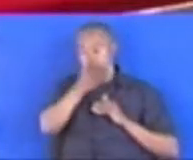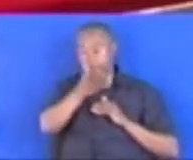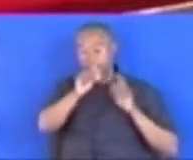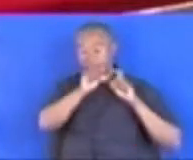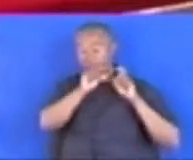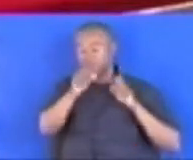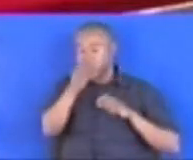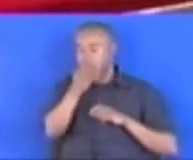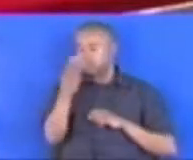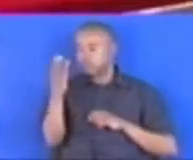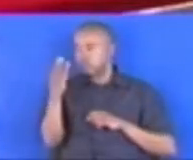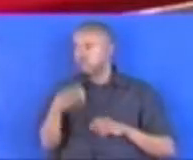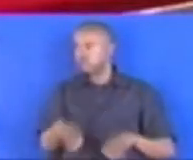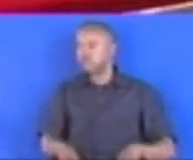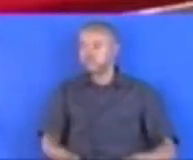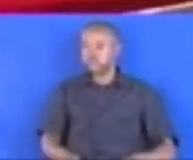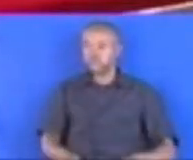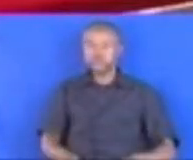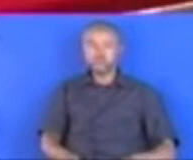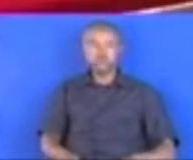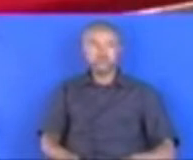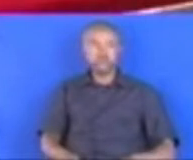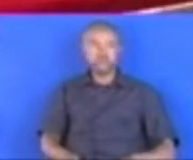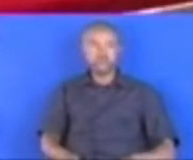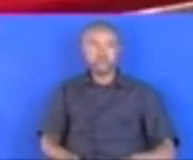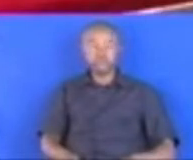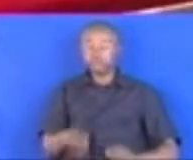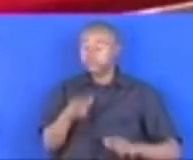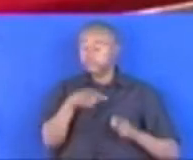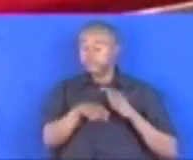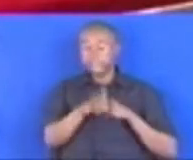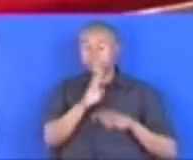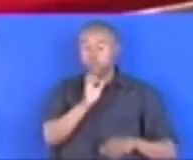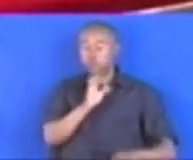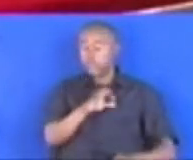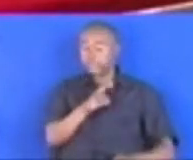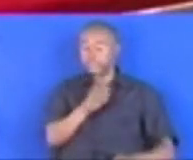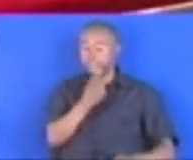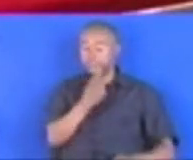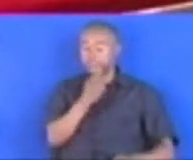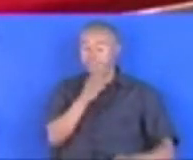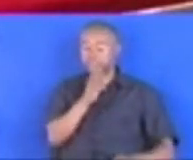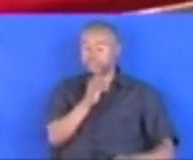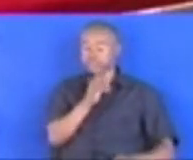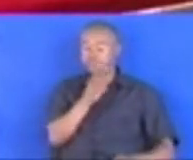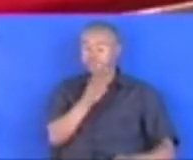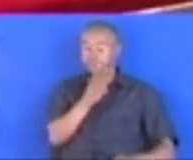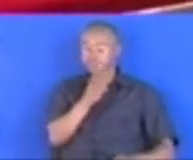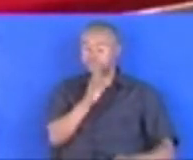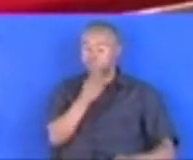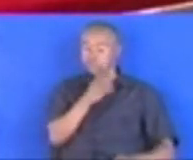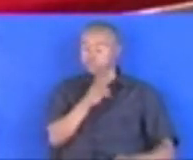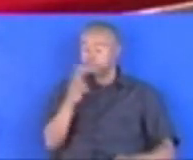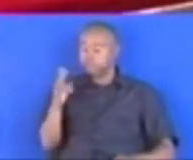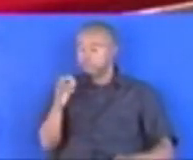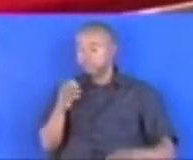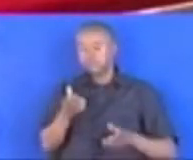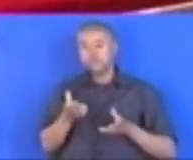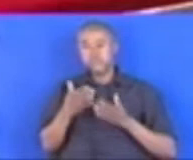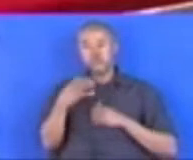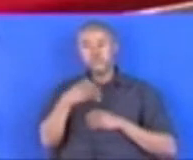mwaka 2021-22. Katika mwaka 2021-22 wizara itatekeleza vipaumbele